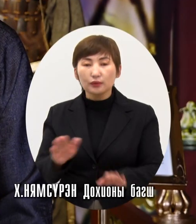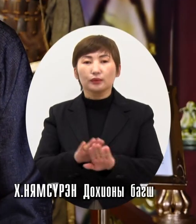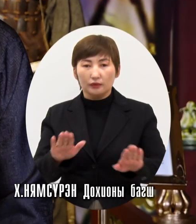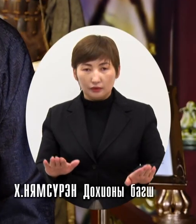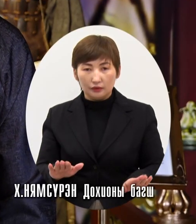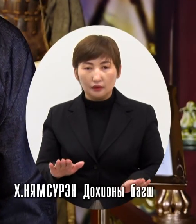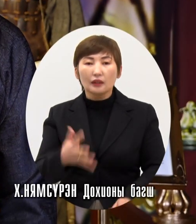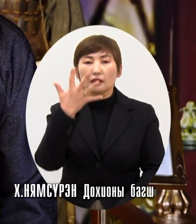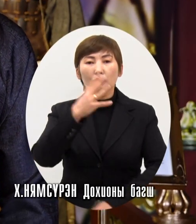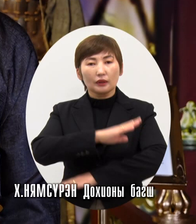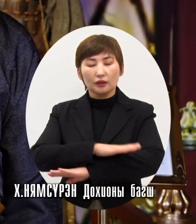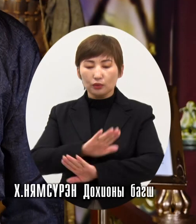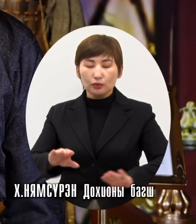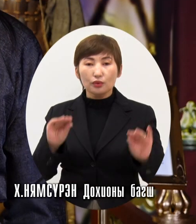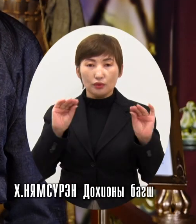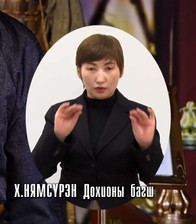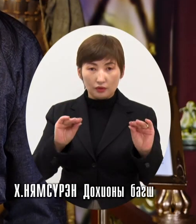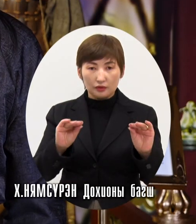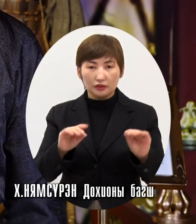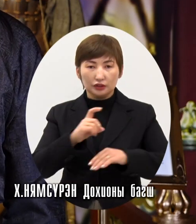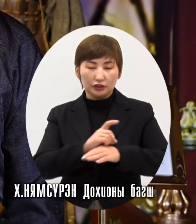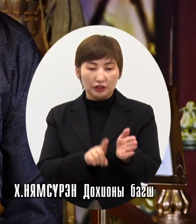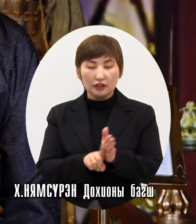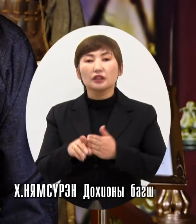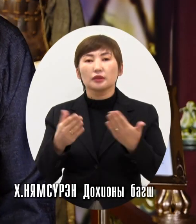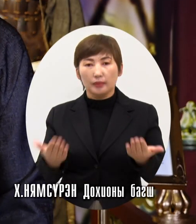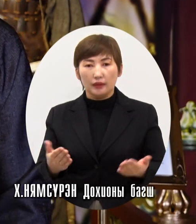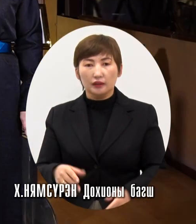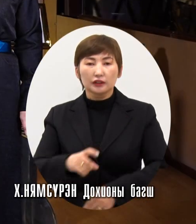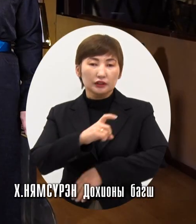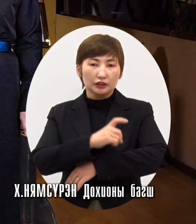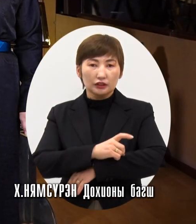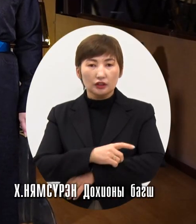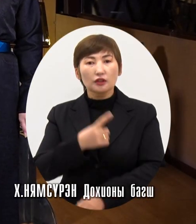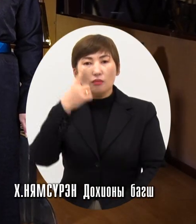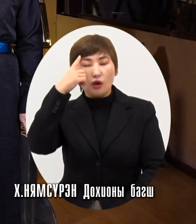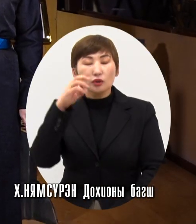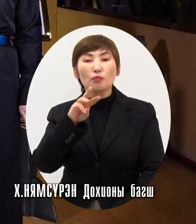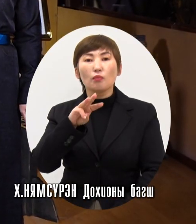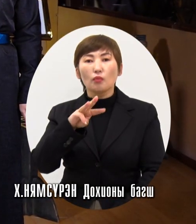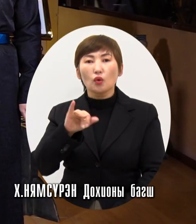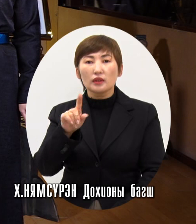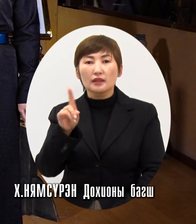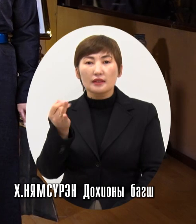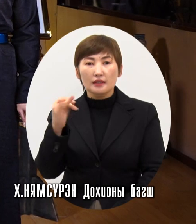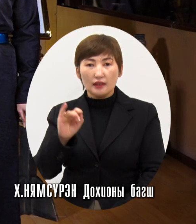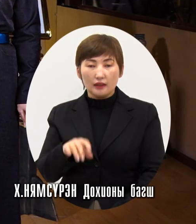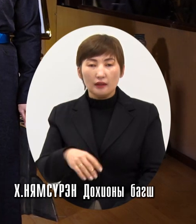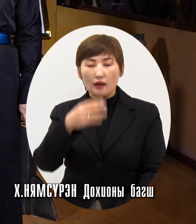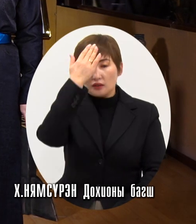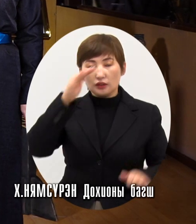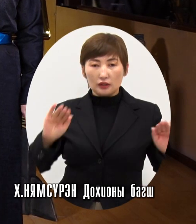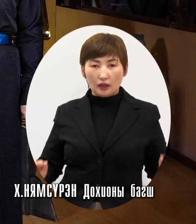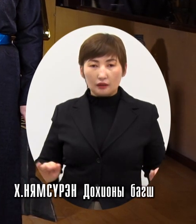сайн байцгааны хүүхдүүд ээ. 5 дугаар ангийн сурагчид зориулсан хичээлээ эхлэх гэж байна. За, хичээлээ Монголын үндэсний музейн Монголын эзэнт гүрний